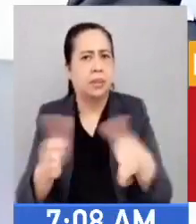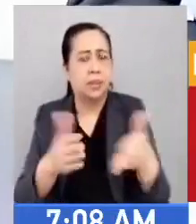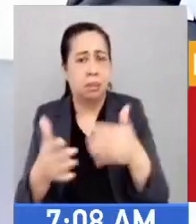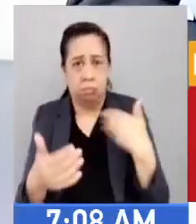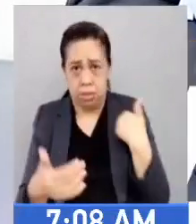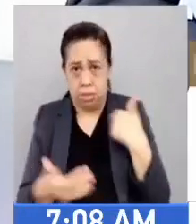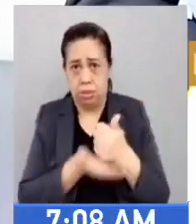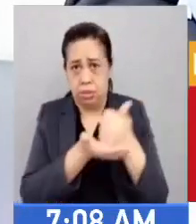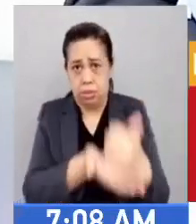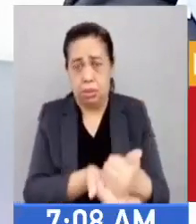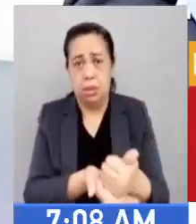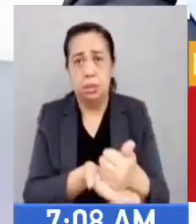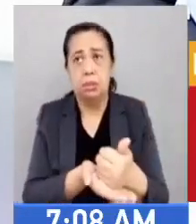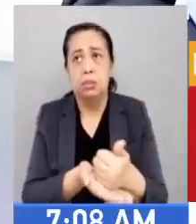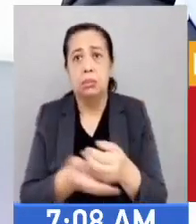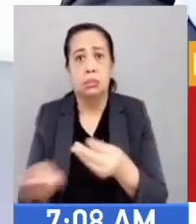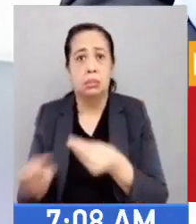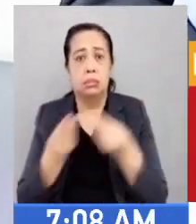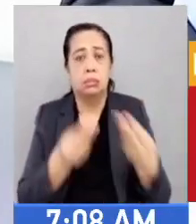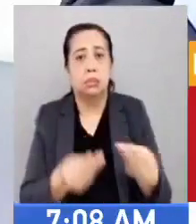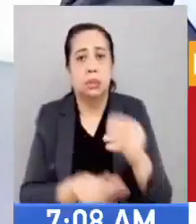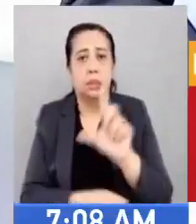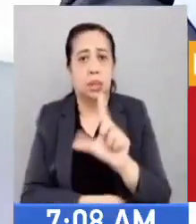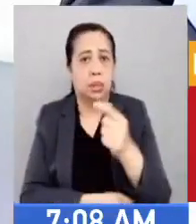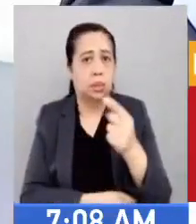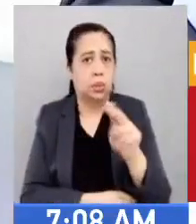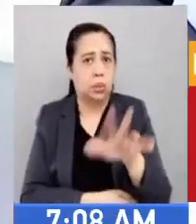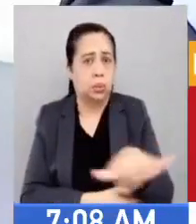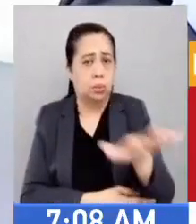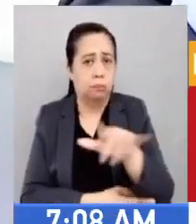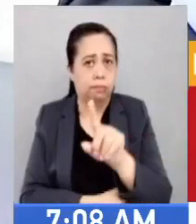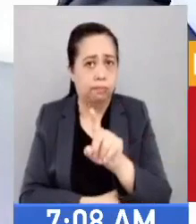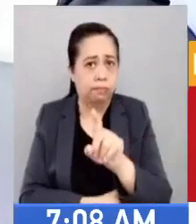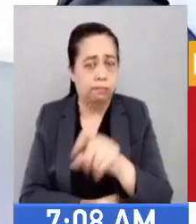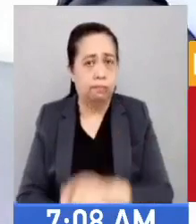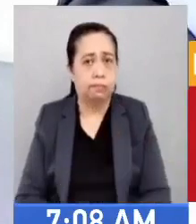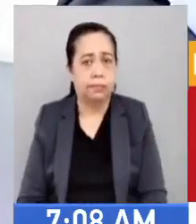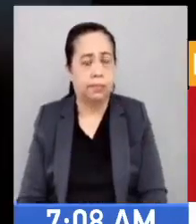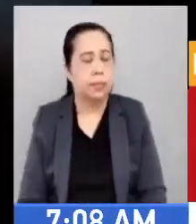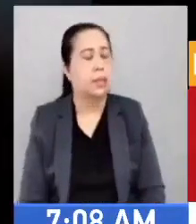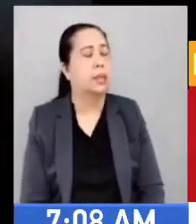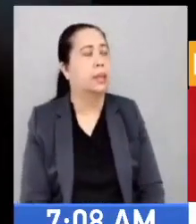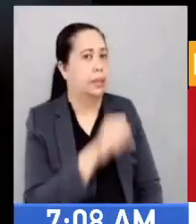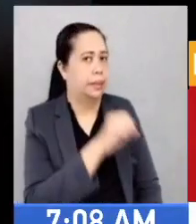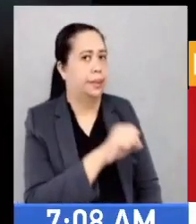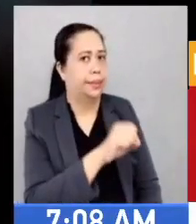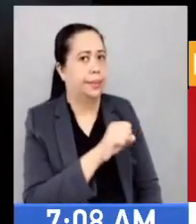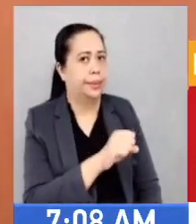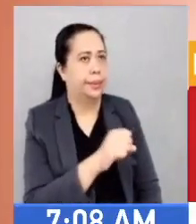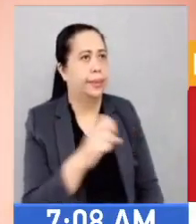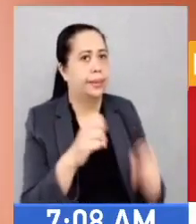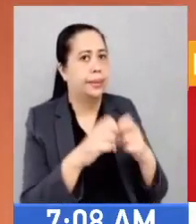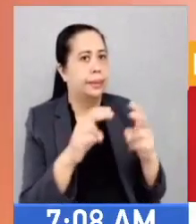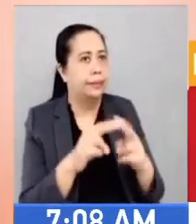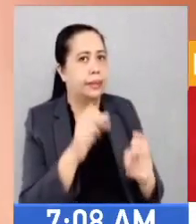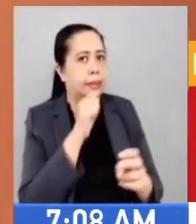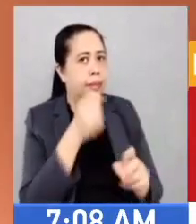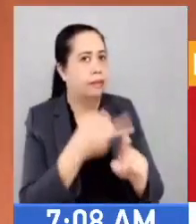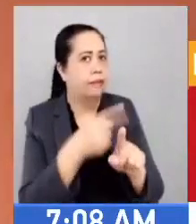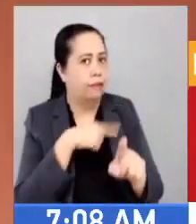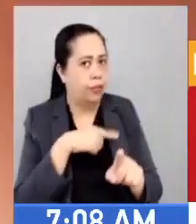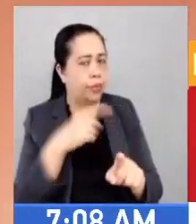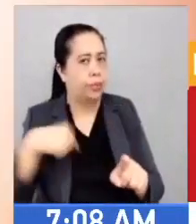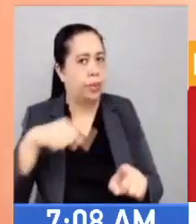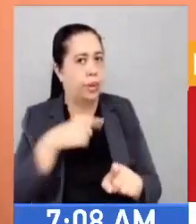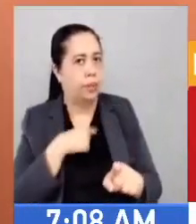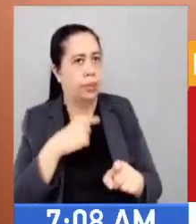na maibibigay po ang lokal na pamahalaan sa kanila? Yes po. Even hindi po taga doon po sa amin, no?